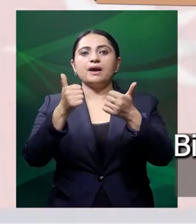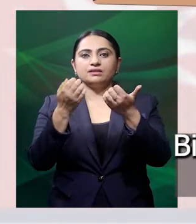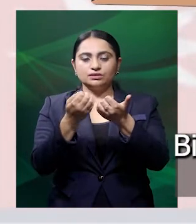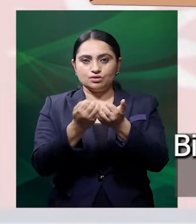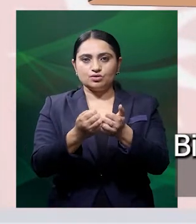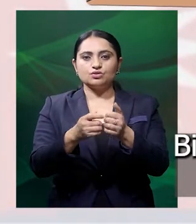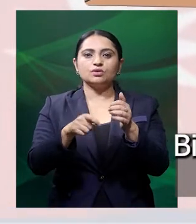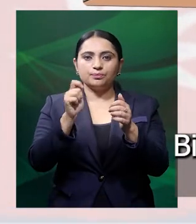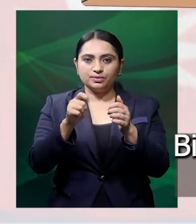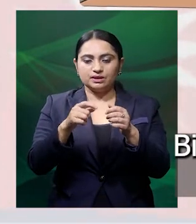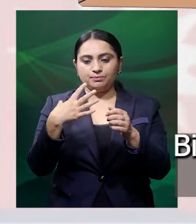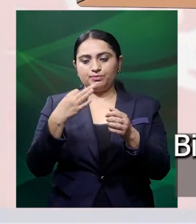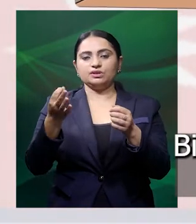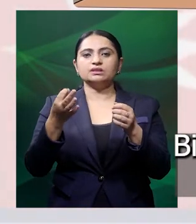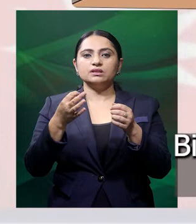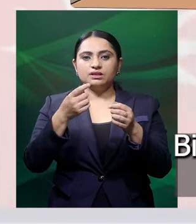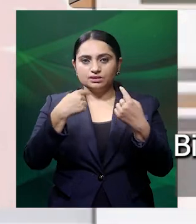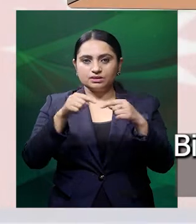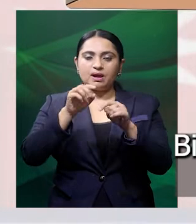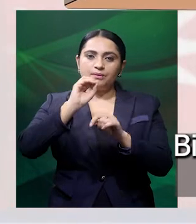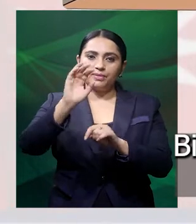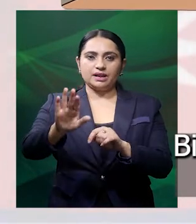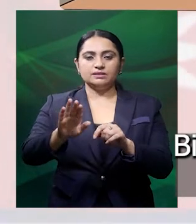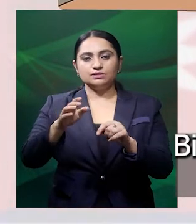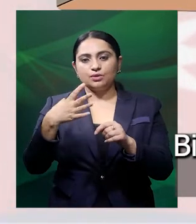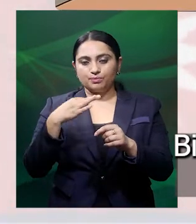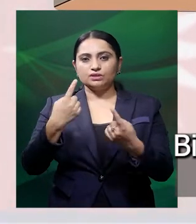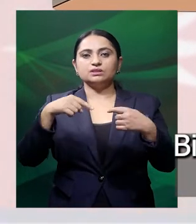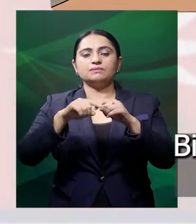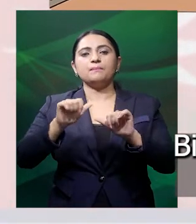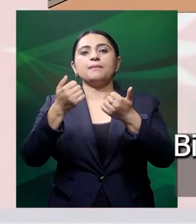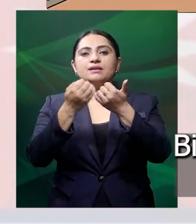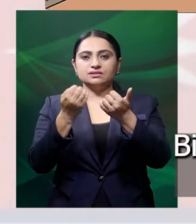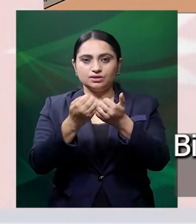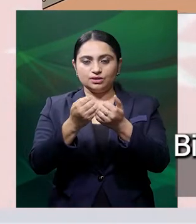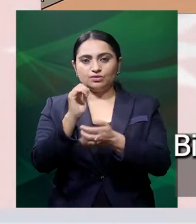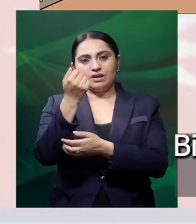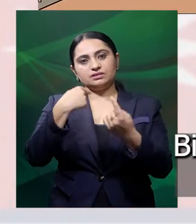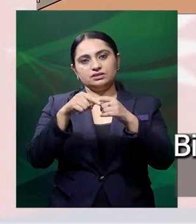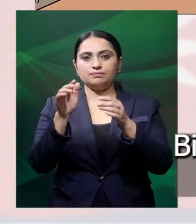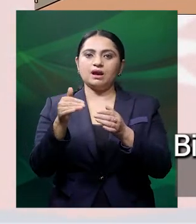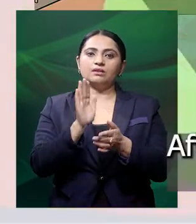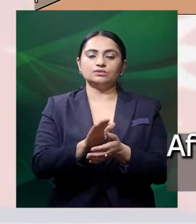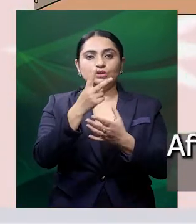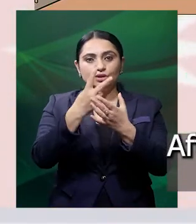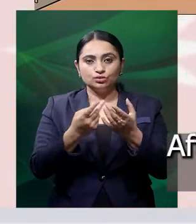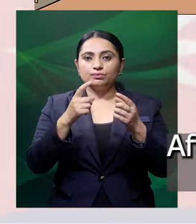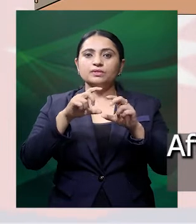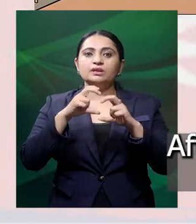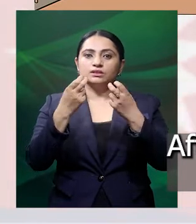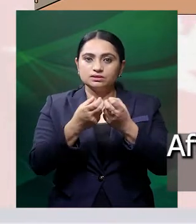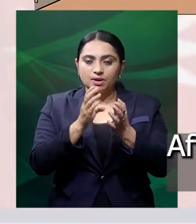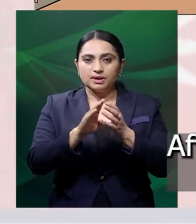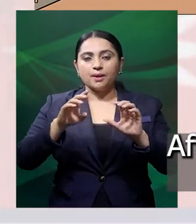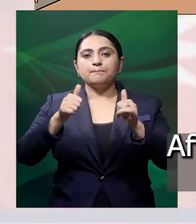पारित गरेका विधेयक प्रतिनिधि सभामा पठाइन्छ भने प्रतिनिधि सभाले पारित गरेका विधेयक राष्ट्रिय सभामा आउँदछन्। दुवै